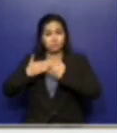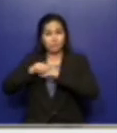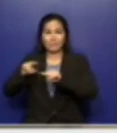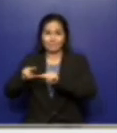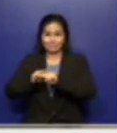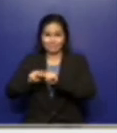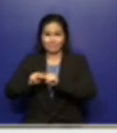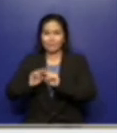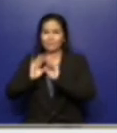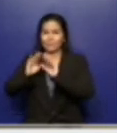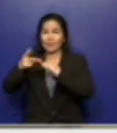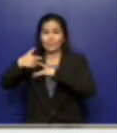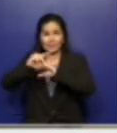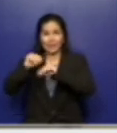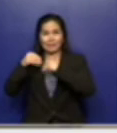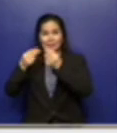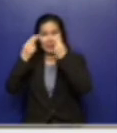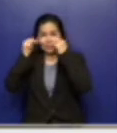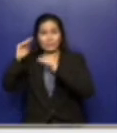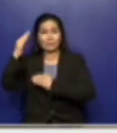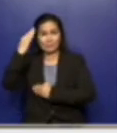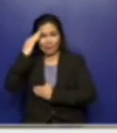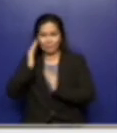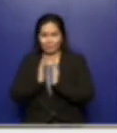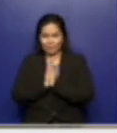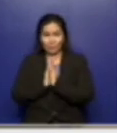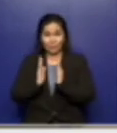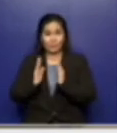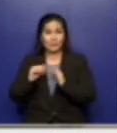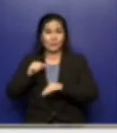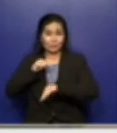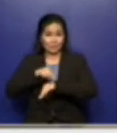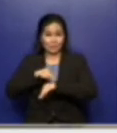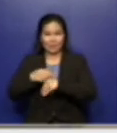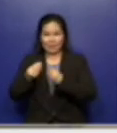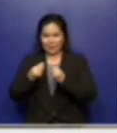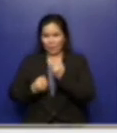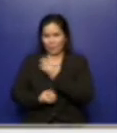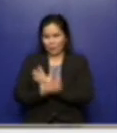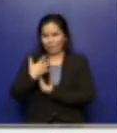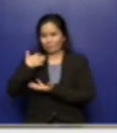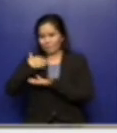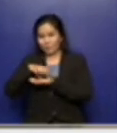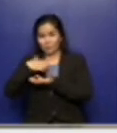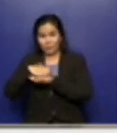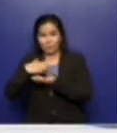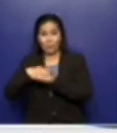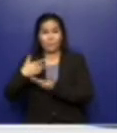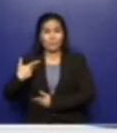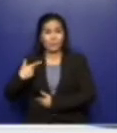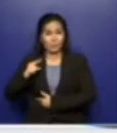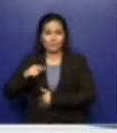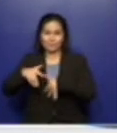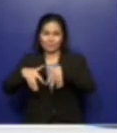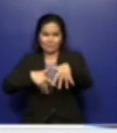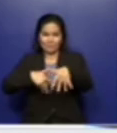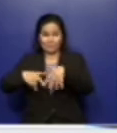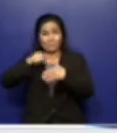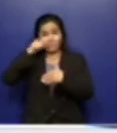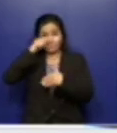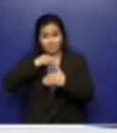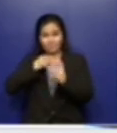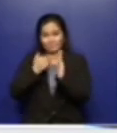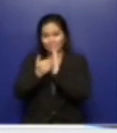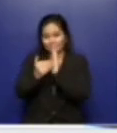ภาผ่านไปถึงท่านนายกรัฐมนตรีนะครับขอบคุณครับที่ท่านได้ให้โอกาสผมได้เรียนเรื่องนี้เพื่อเป็นประโยชน์กับพี่น้องประชาชนช